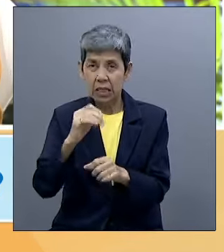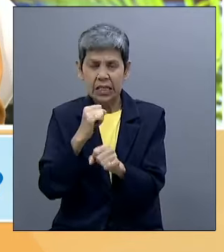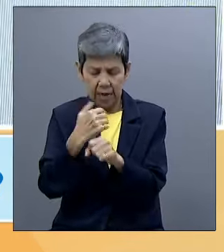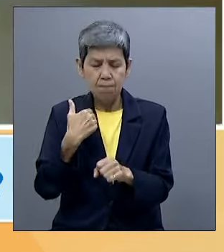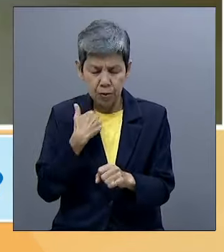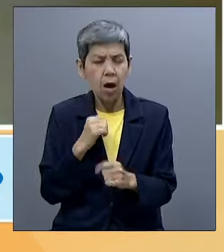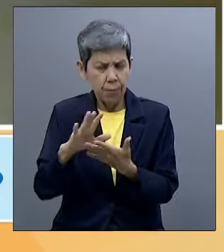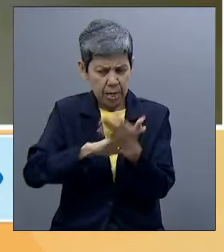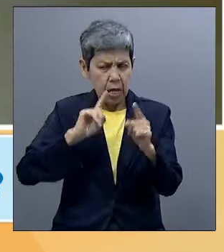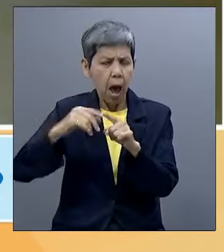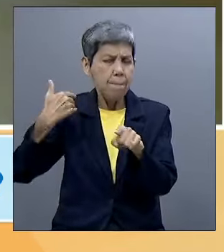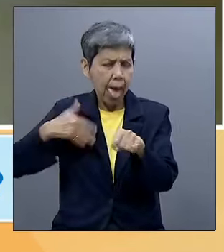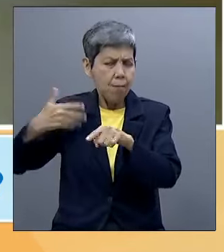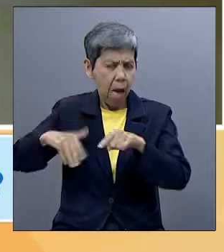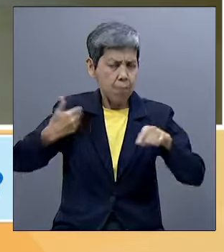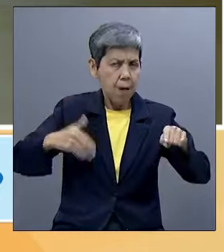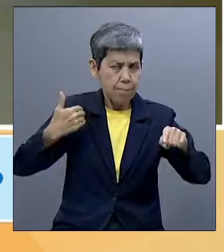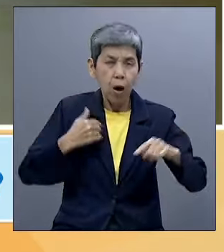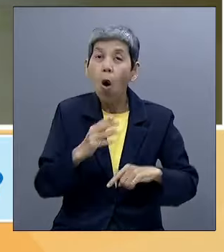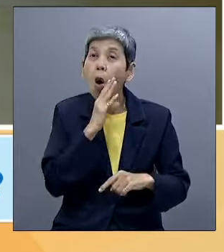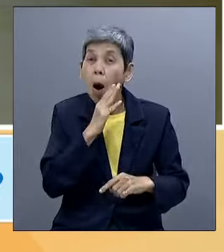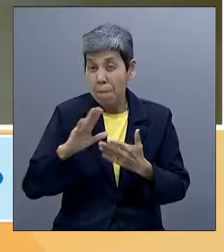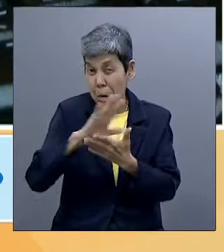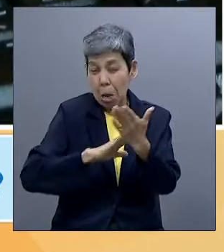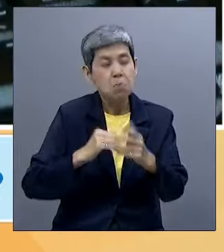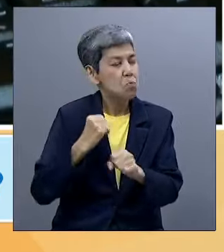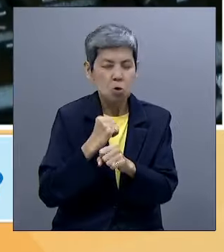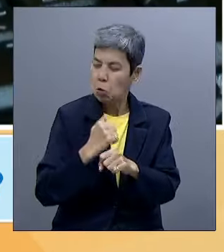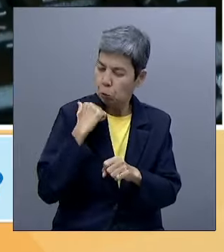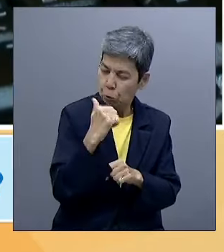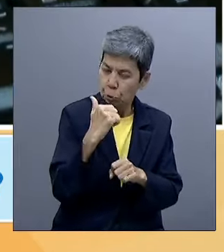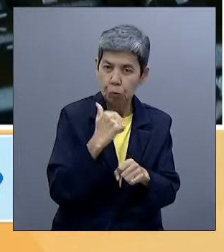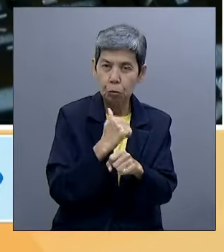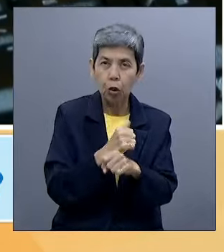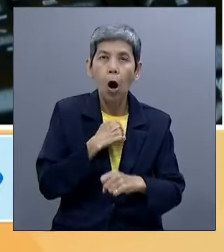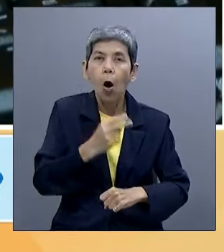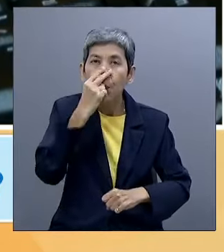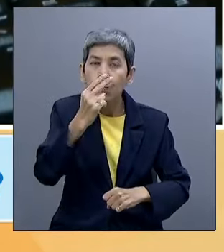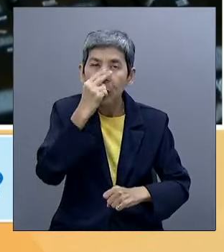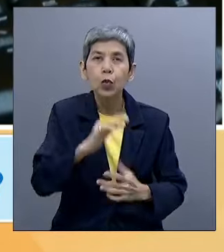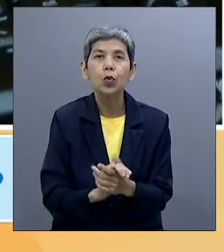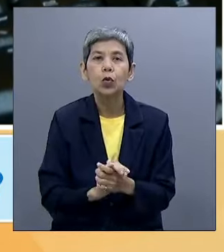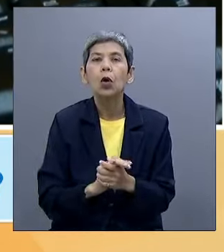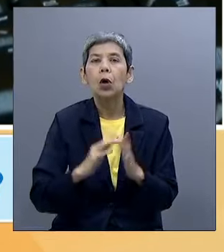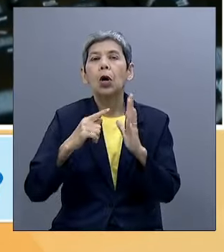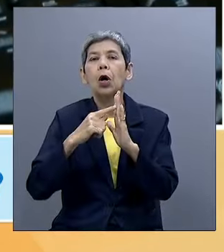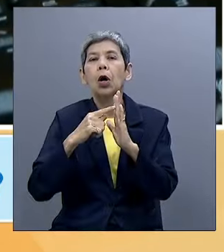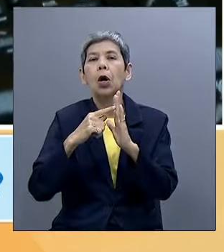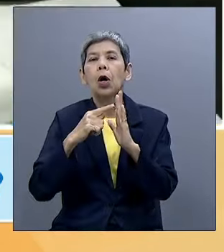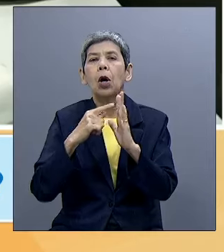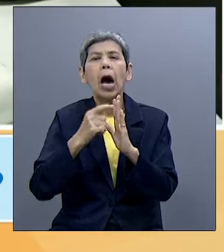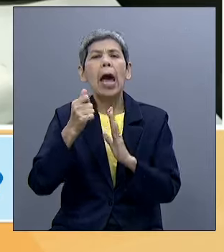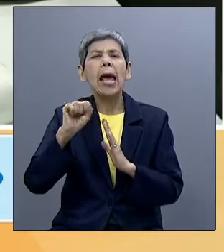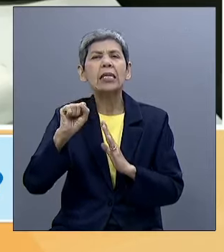ช้กันนะครับแล้วก็เรียกว่าถ้าเอาประเทศที่แบบว่ามีความโดดเด่นเลยนะฮะต้องไปดูที่เอสโตเนียหลายคนอาจจะไม่ค่อ